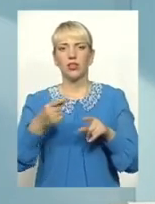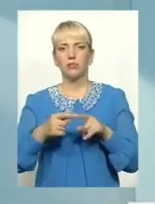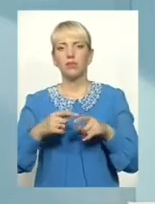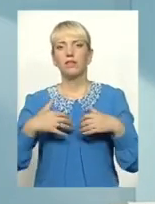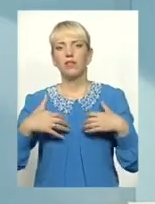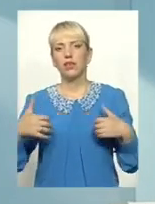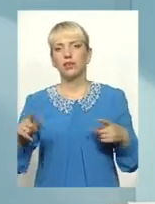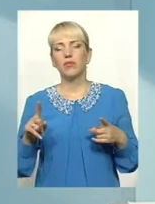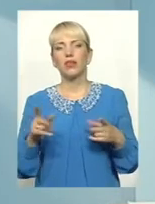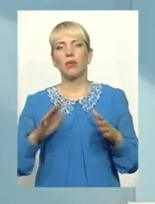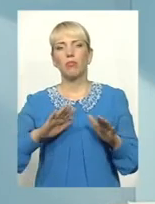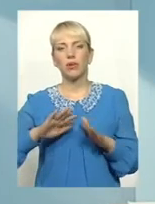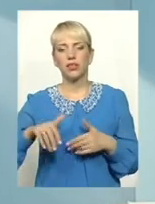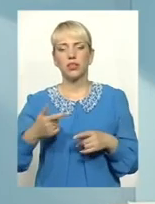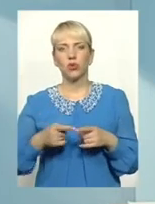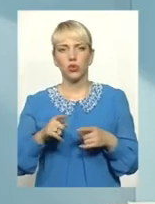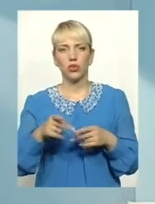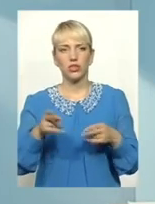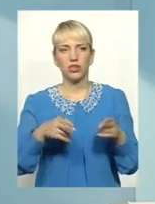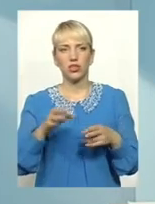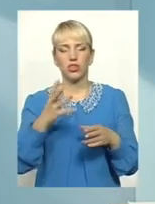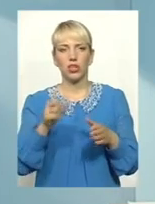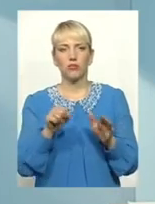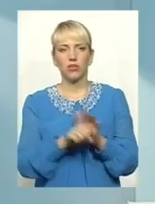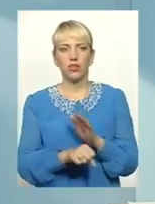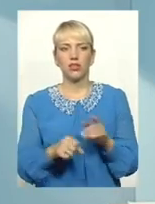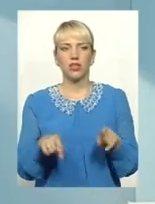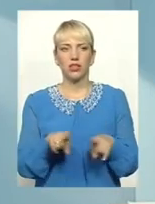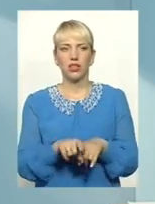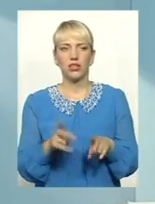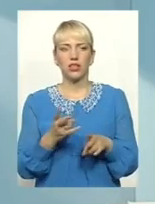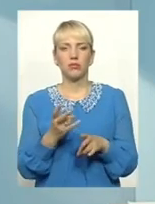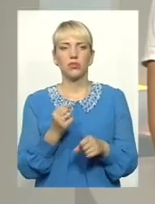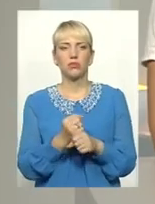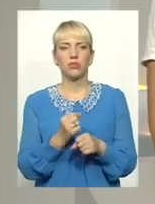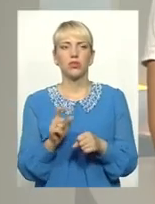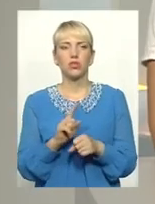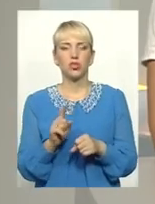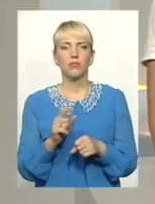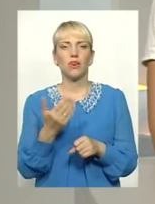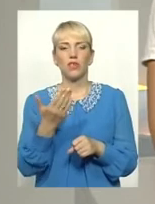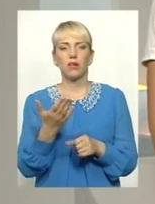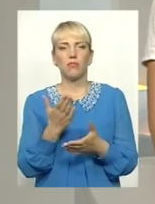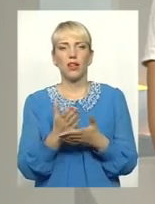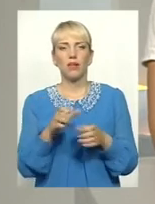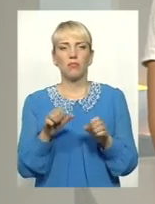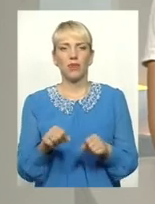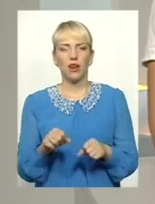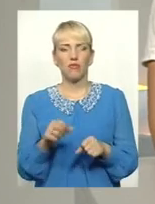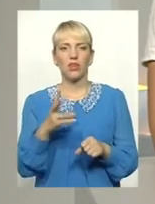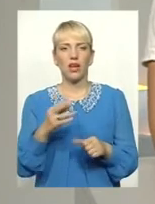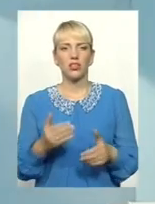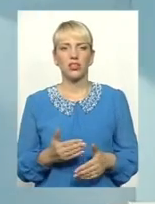потім після того, що стерилізують, ще й вбивають, їх треба так прилаштувати, щоб вони мали право на життя. От хай ще люди подивляться мій фільм «Без права